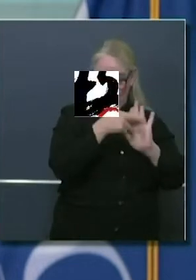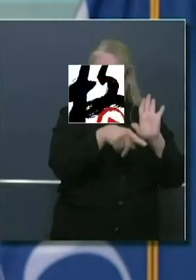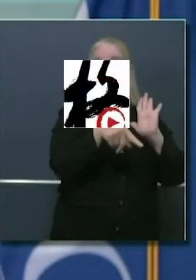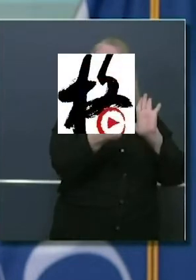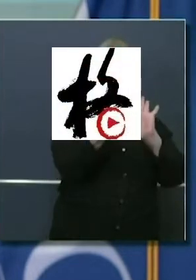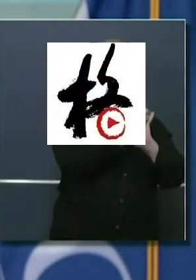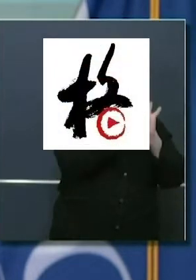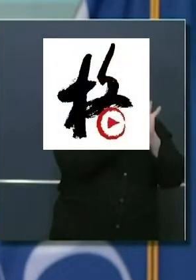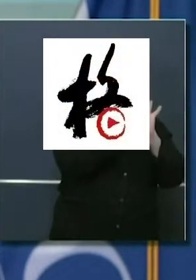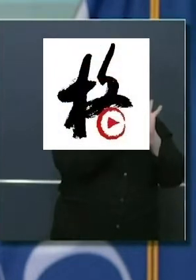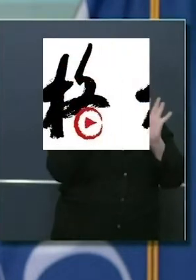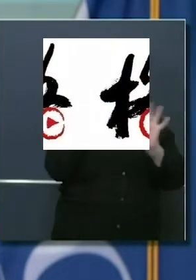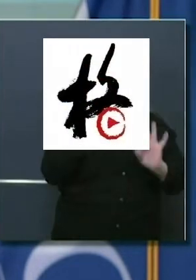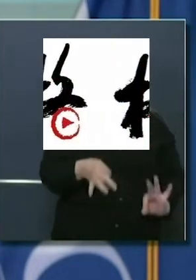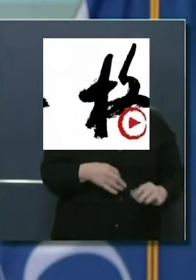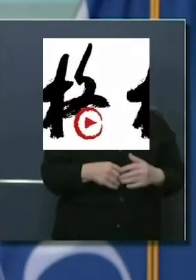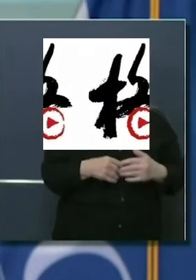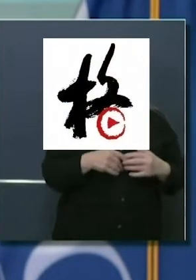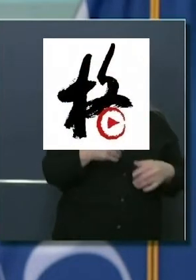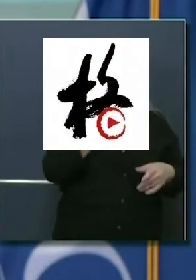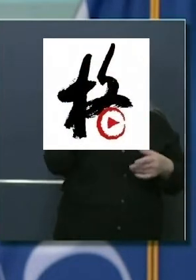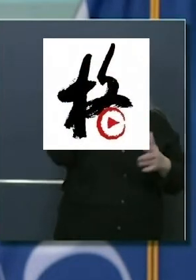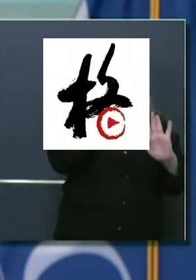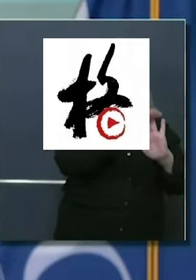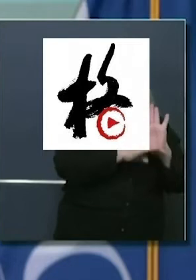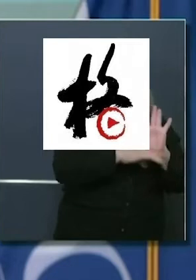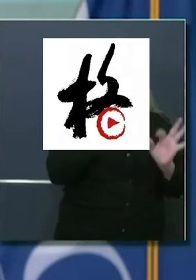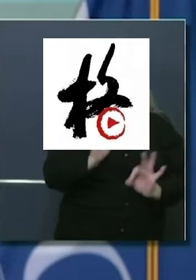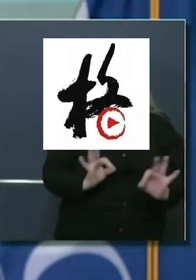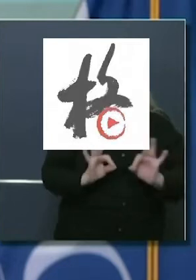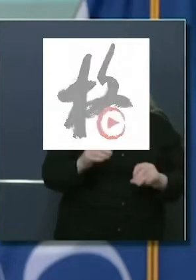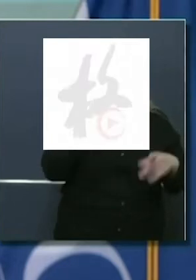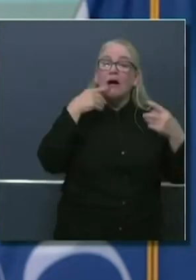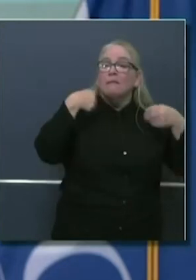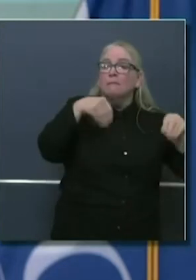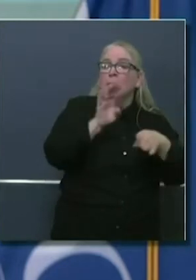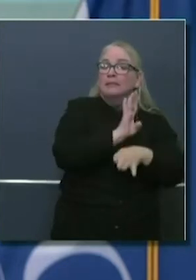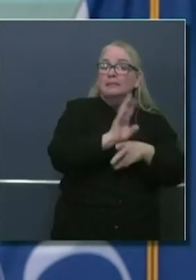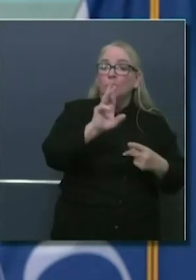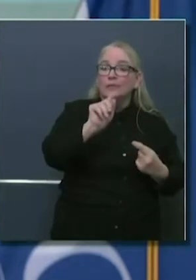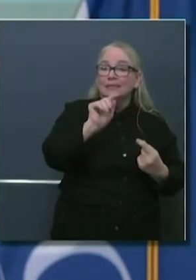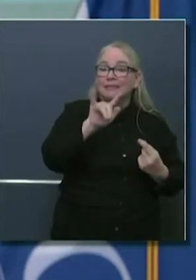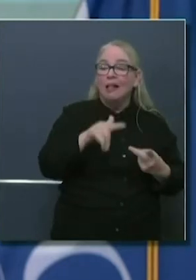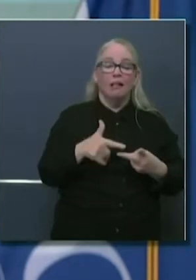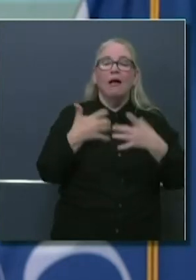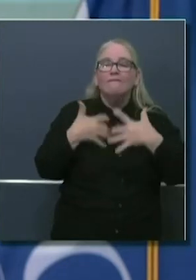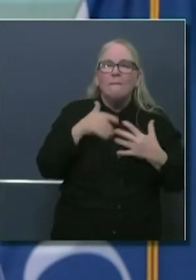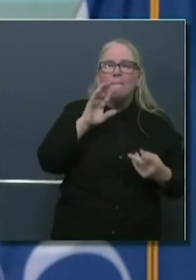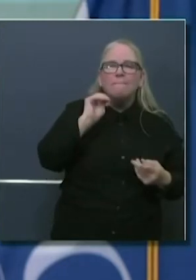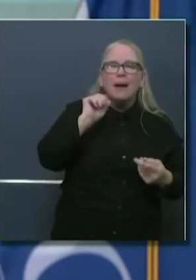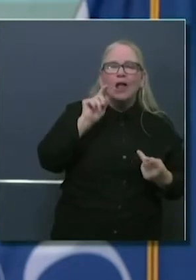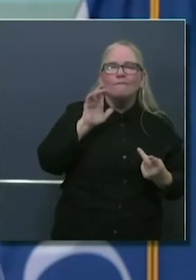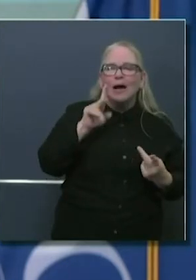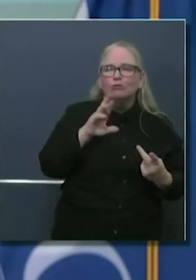商从此在遏制新冠病毒蔓延时的封锁中重新开业的指导方针，尽管有限制，但